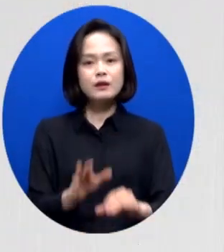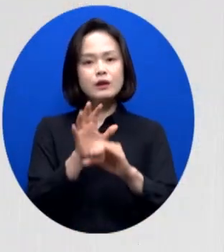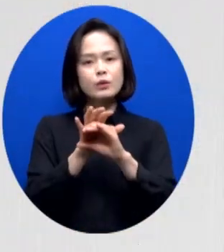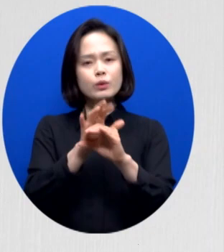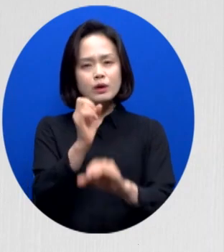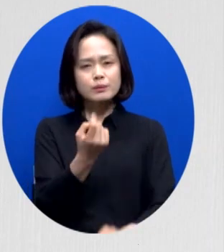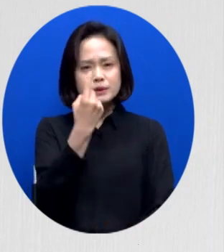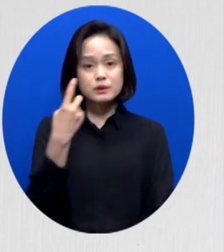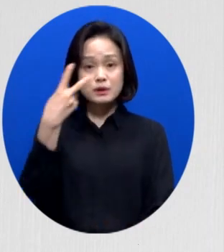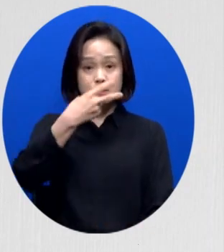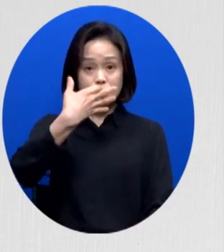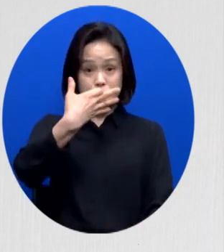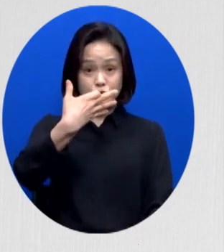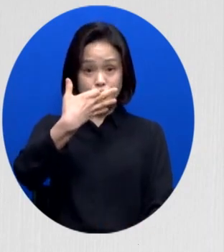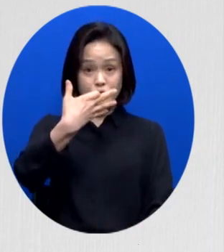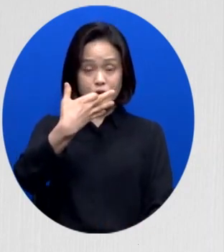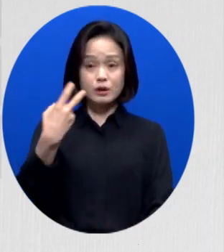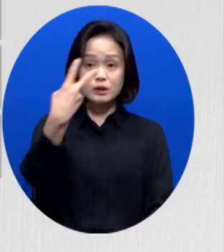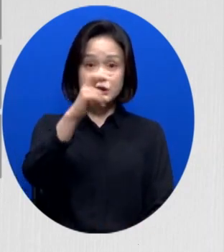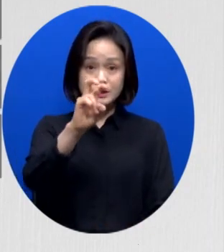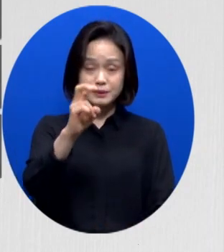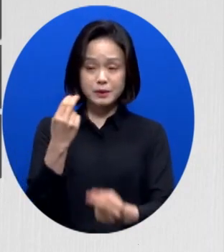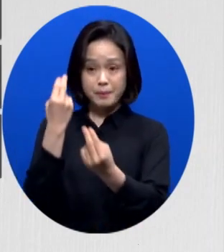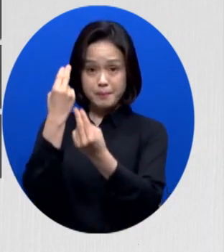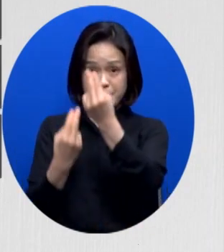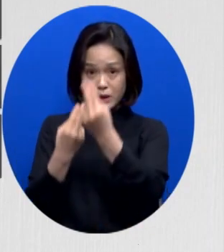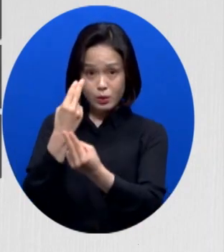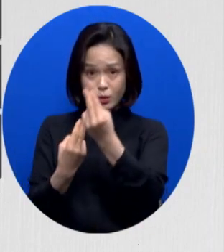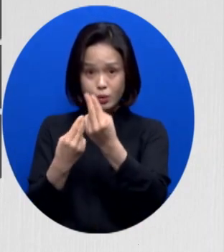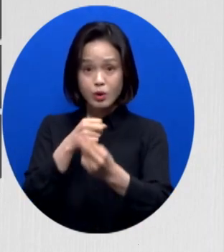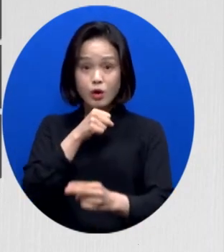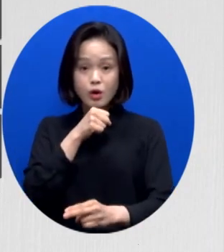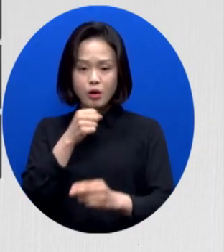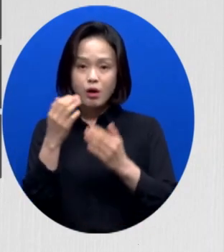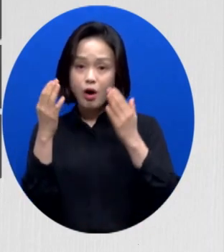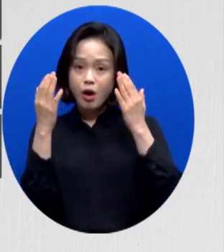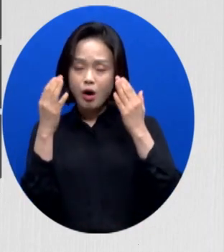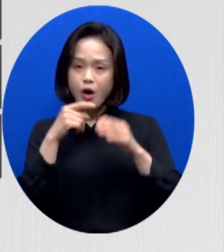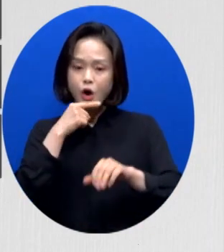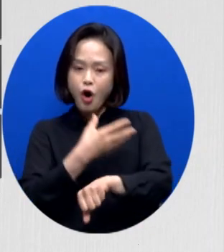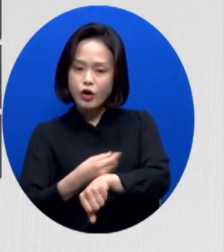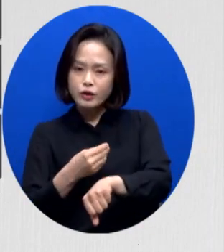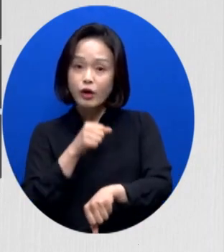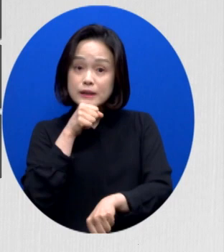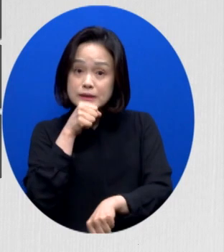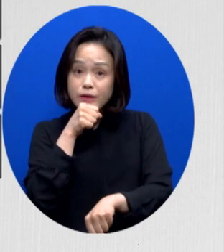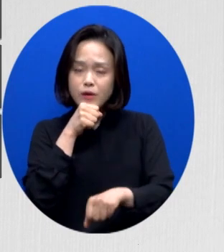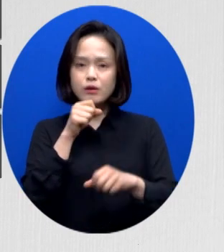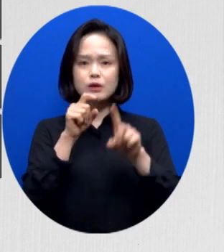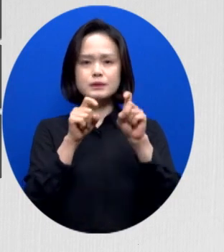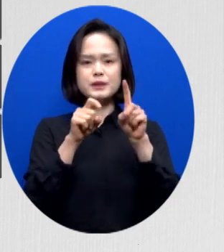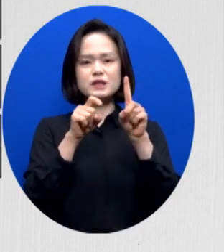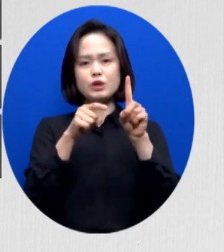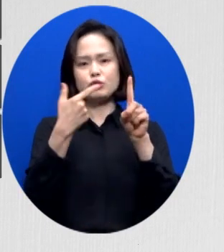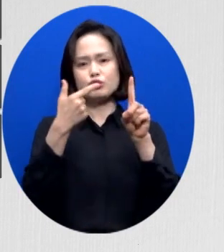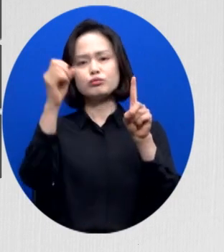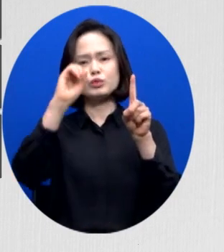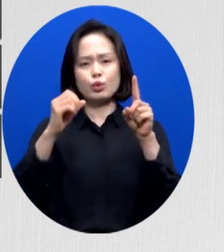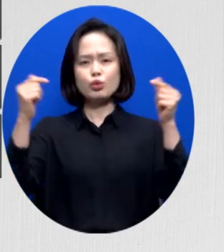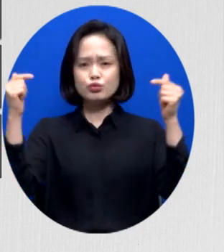2019년 대비 2020년 헌혈 실적이 11.6% 감소했고 헌혈 참여 자수가